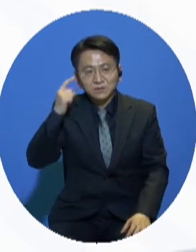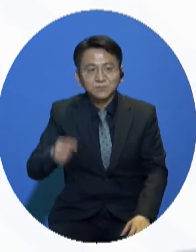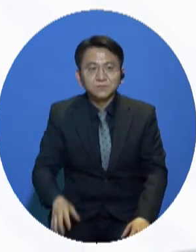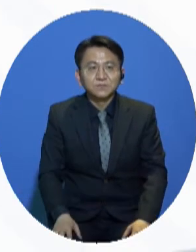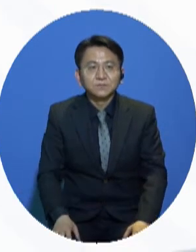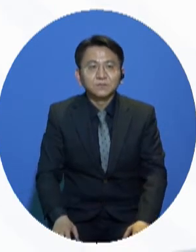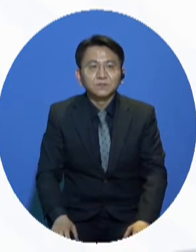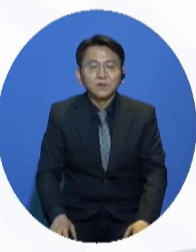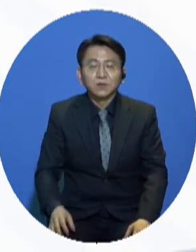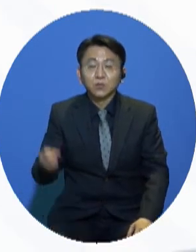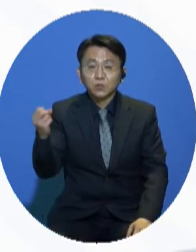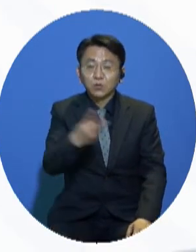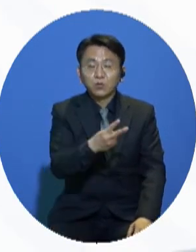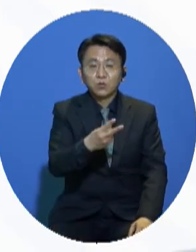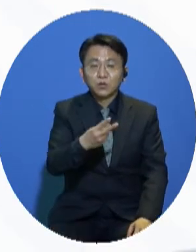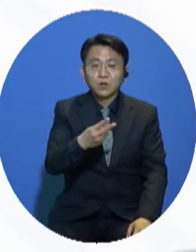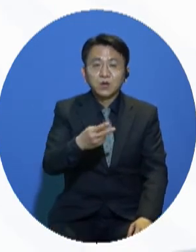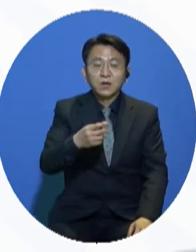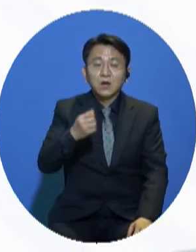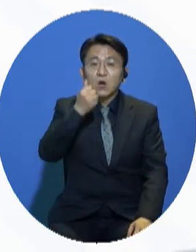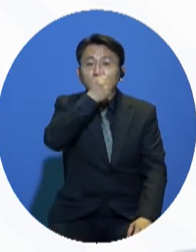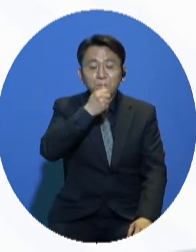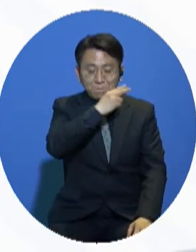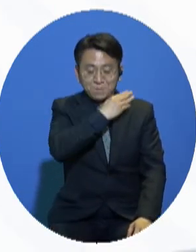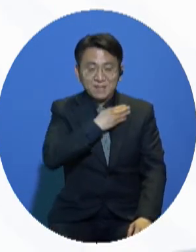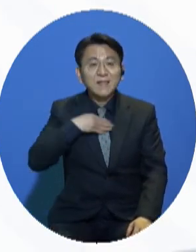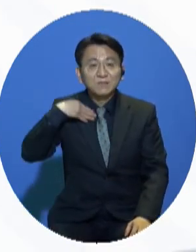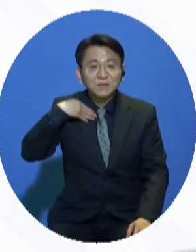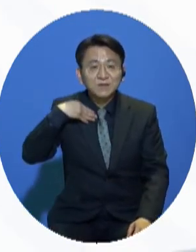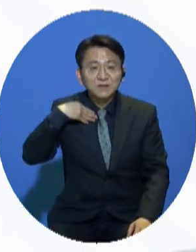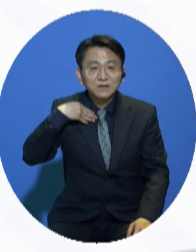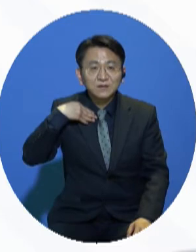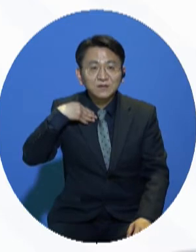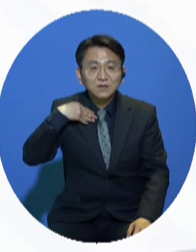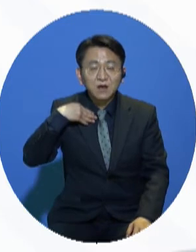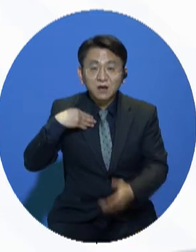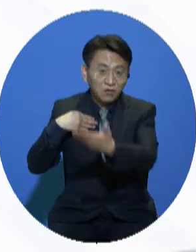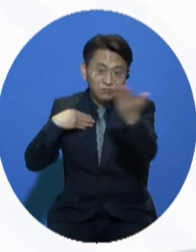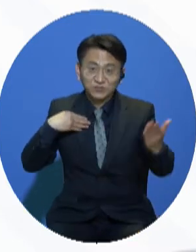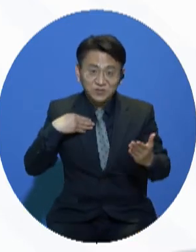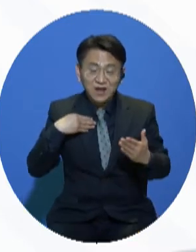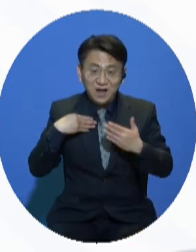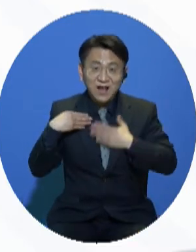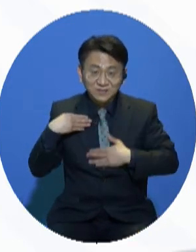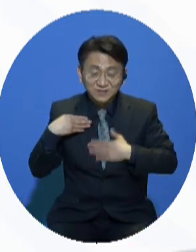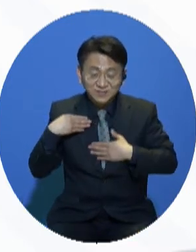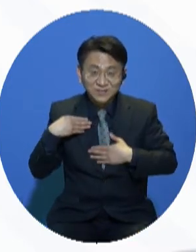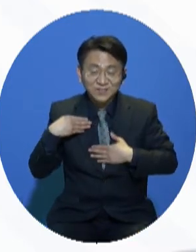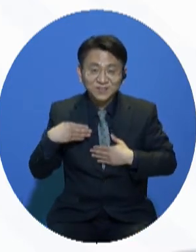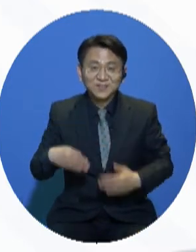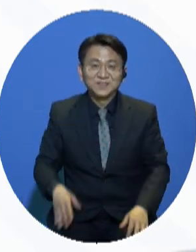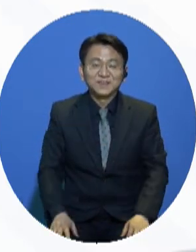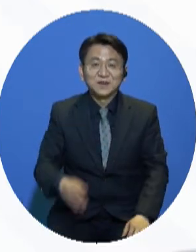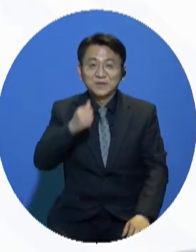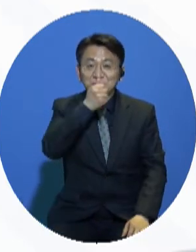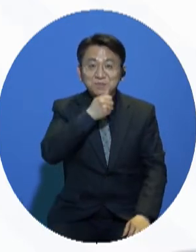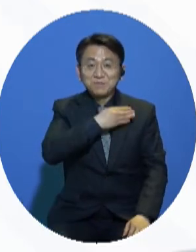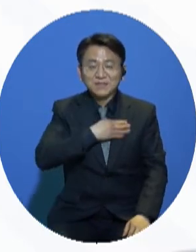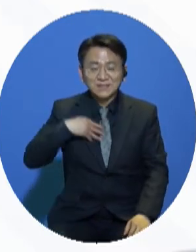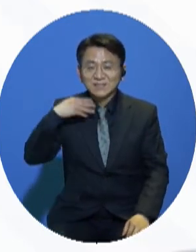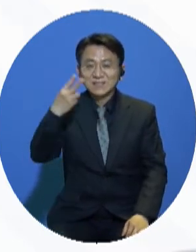call 이에 Bandari 더불어서 반다비 유산도 있습니다. 여러분 모두 다 이 반다비 마스코트 기억하실